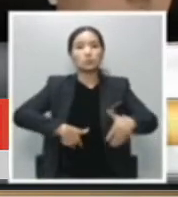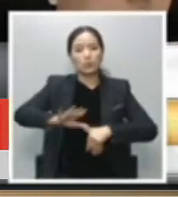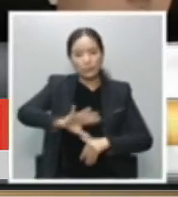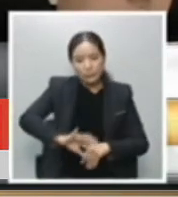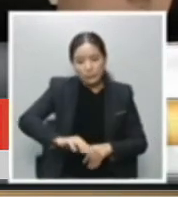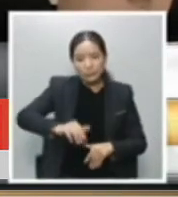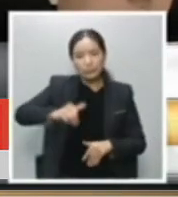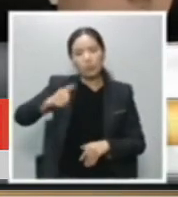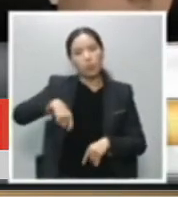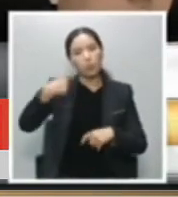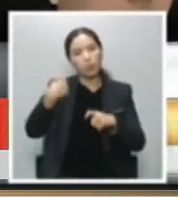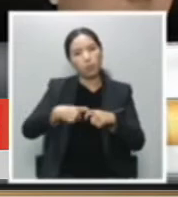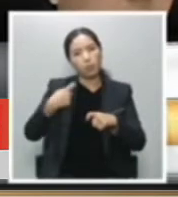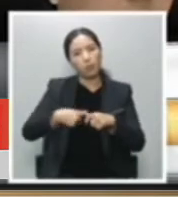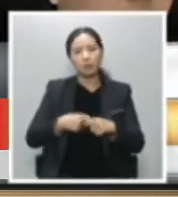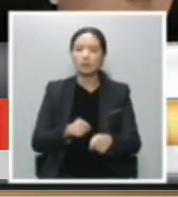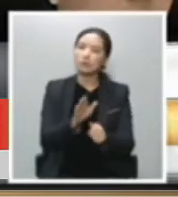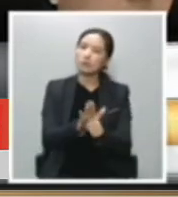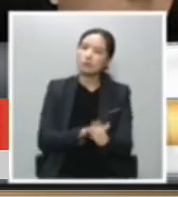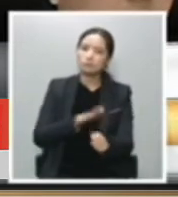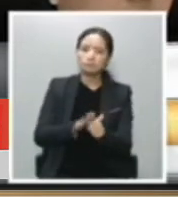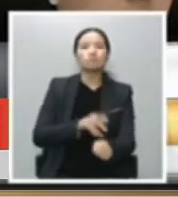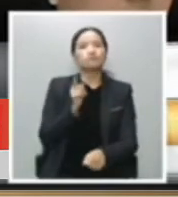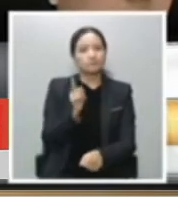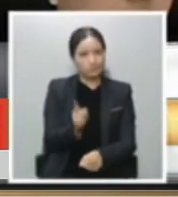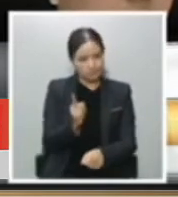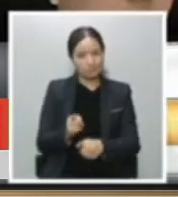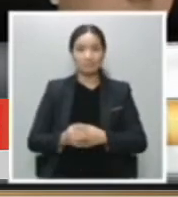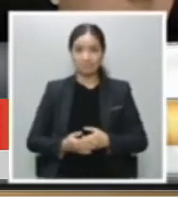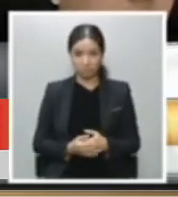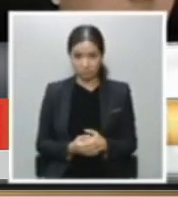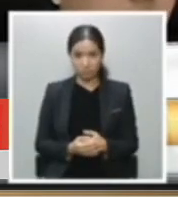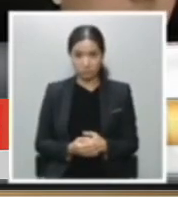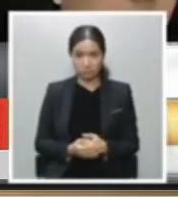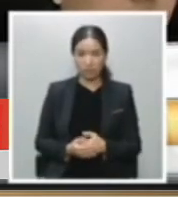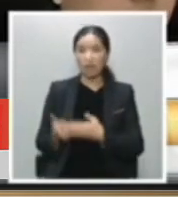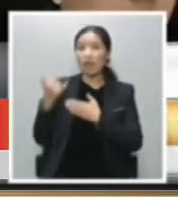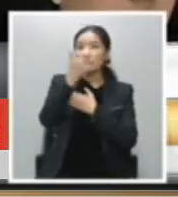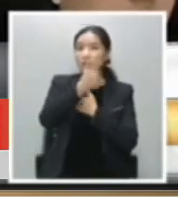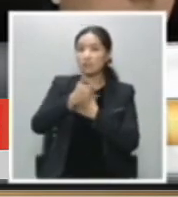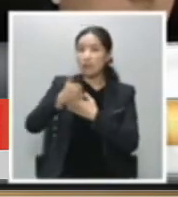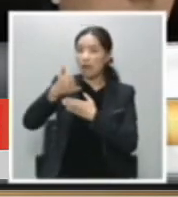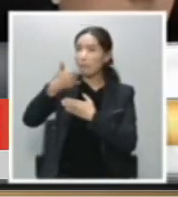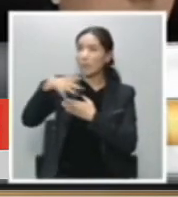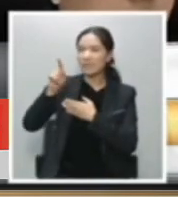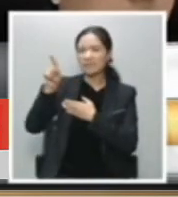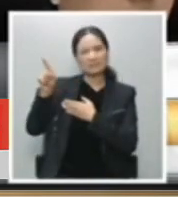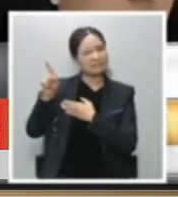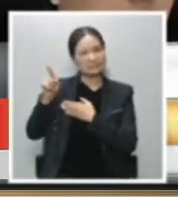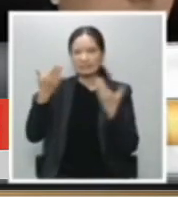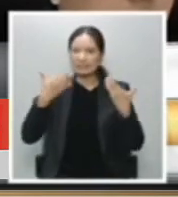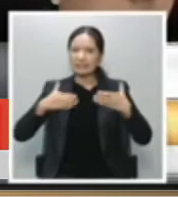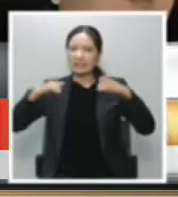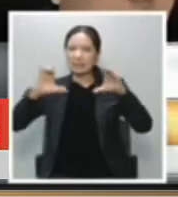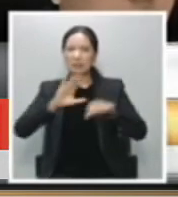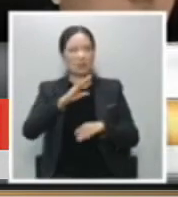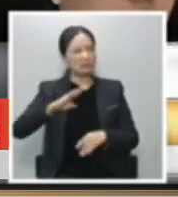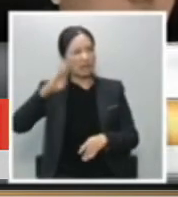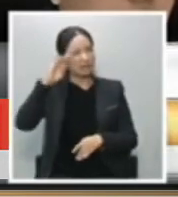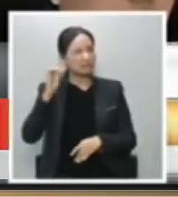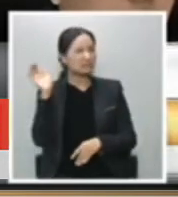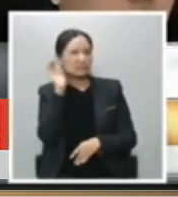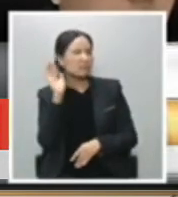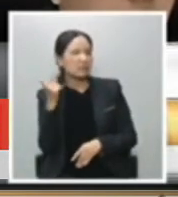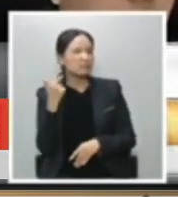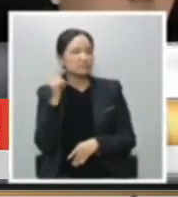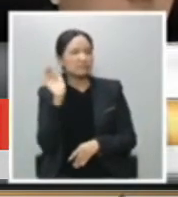ากเย็นแสนเข็ญน่าเห็นใจยิ่งนักเพราะต่างชาติไม่ให้เครดิตกับรัฐบาลทหารไม่น่าเชื่อถือไม่เกิด